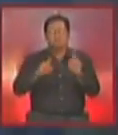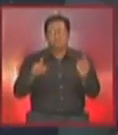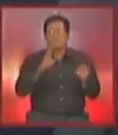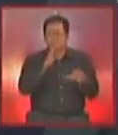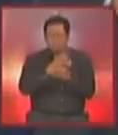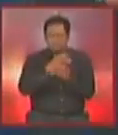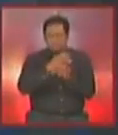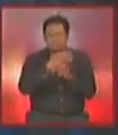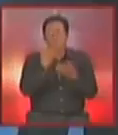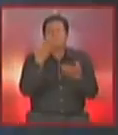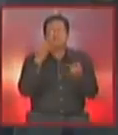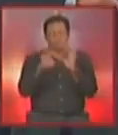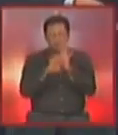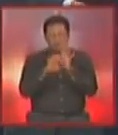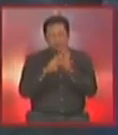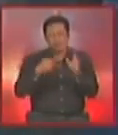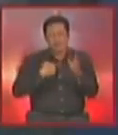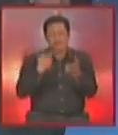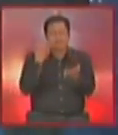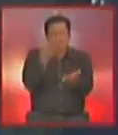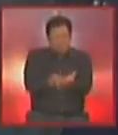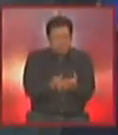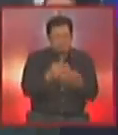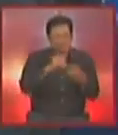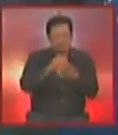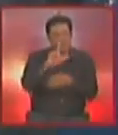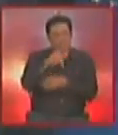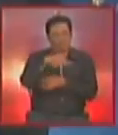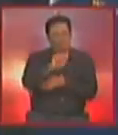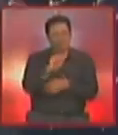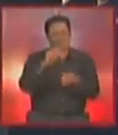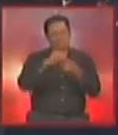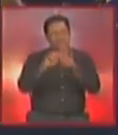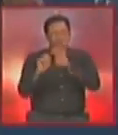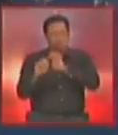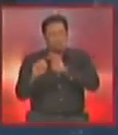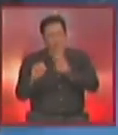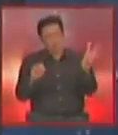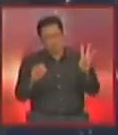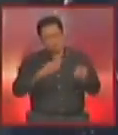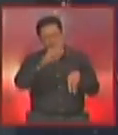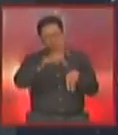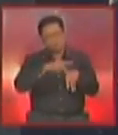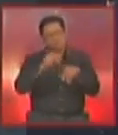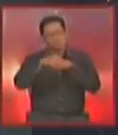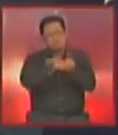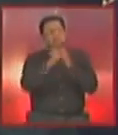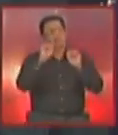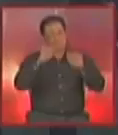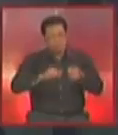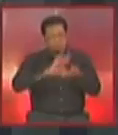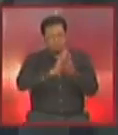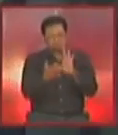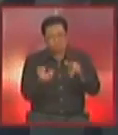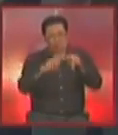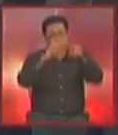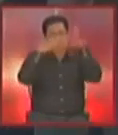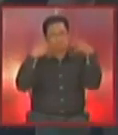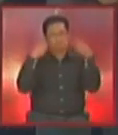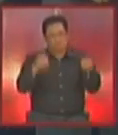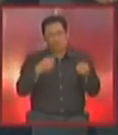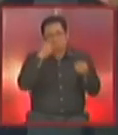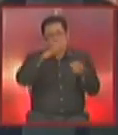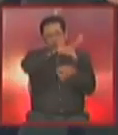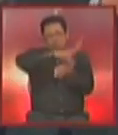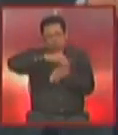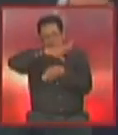dahil kapag napadpad po ang LPA sa West Philippine Sea, hindi rin posibleng muli itong lumakas. Paano? Kasi humihigop po ng lakas